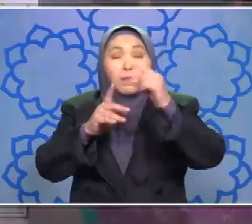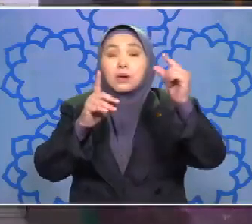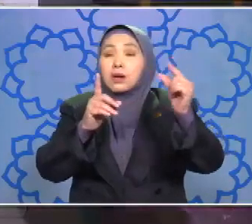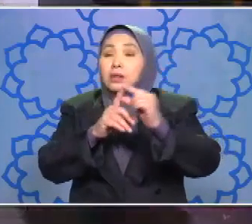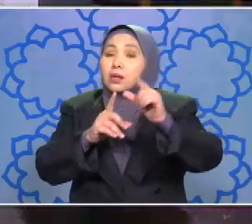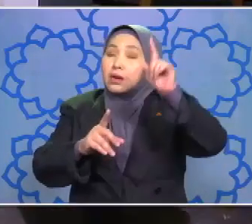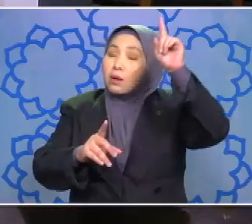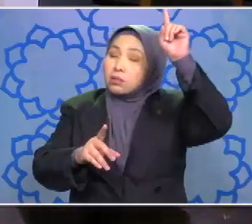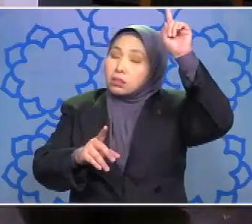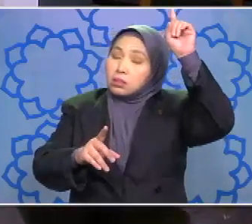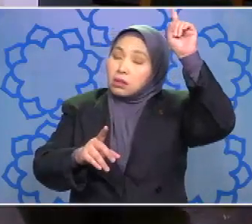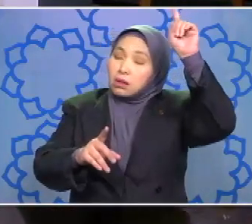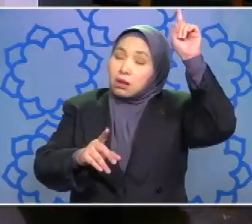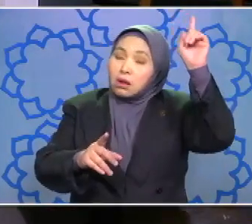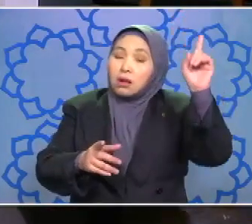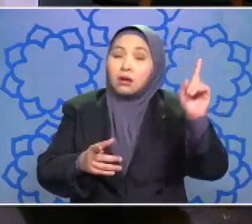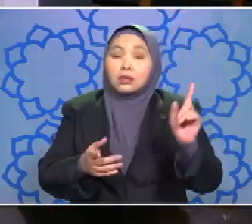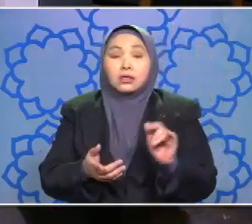Allahul